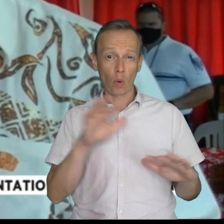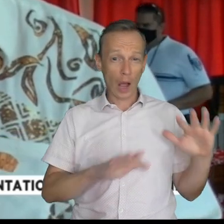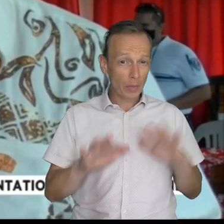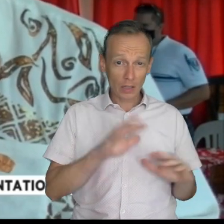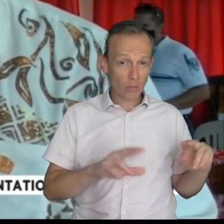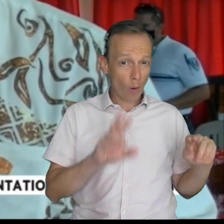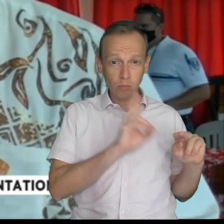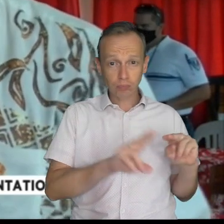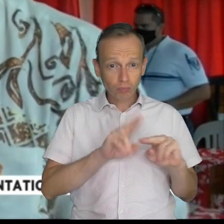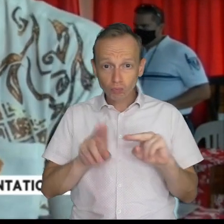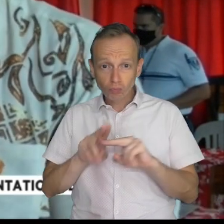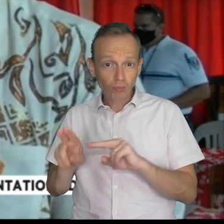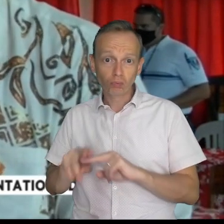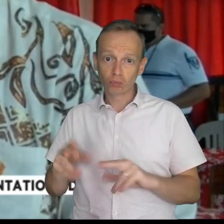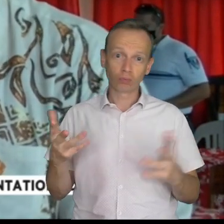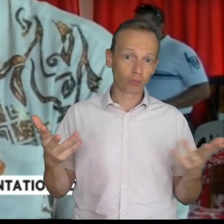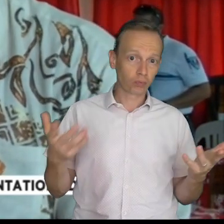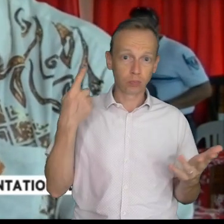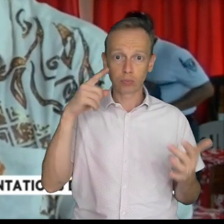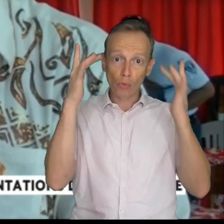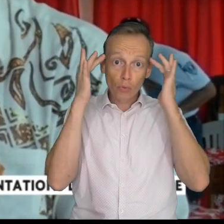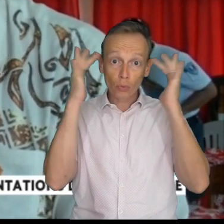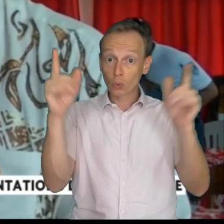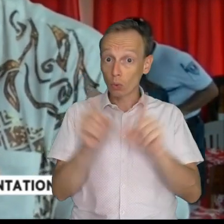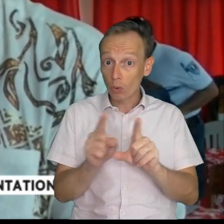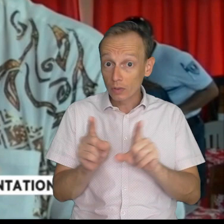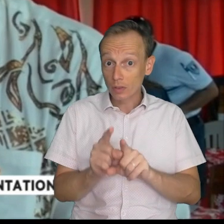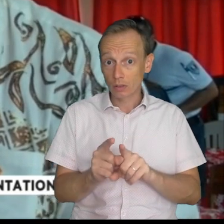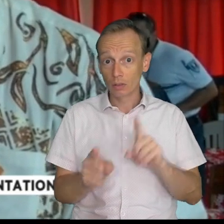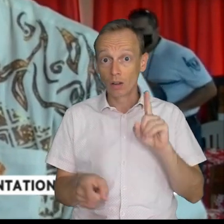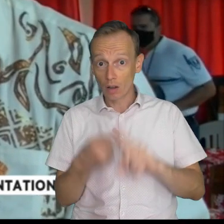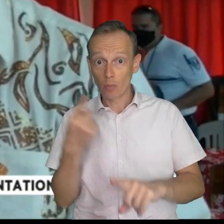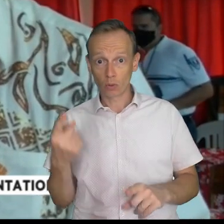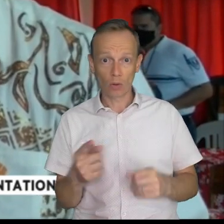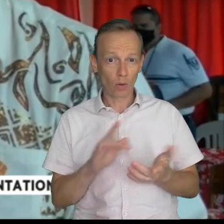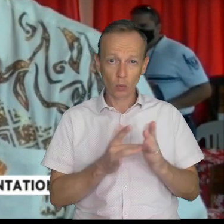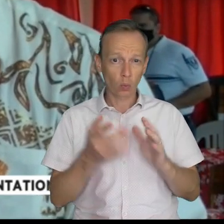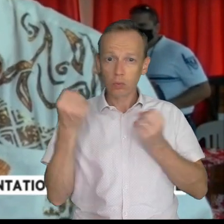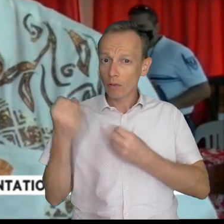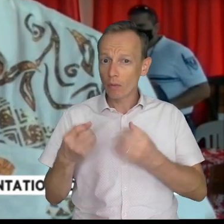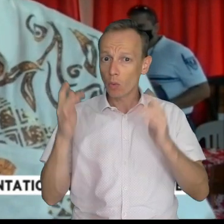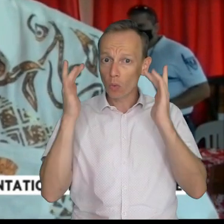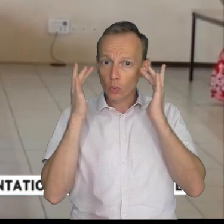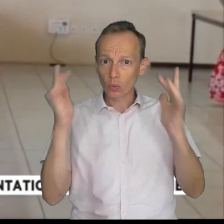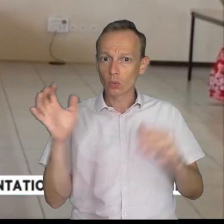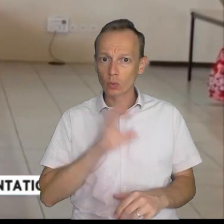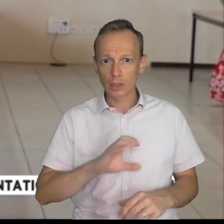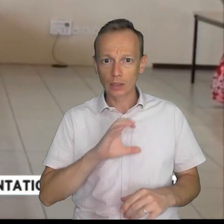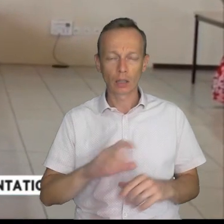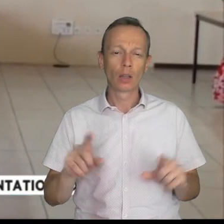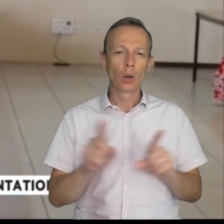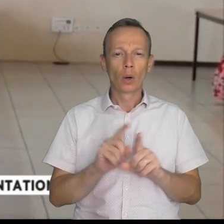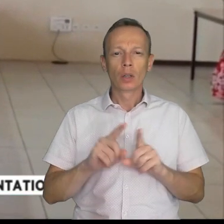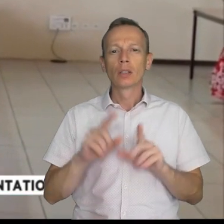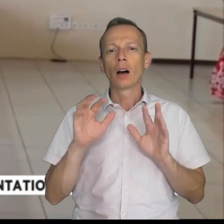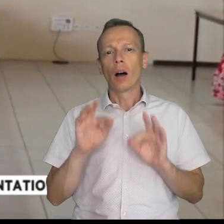d'aménagements aussi, par rapport à la culture, à l'iris, tout ce qui est culturel. Et